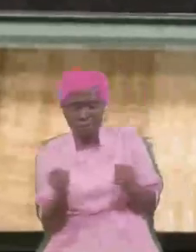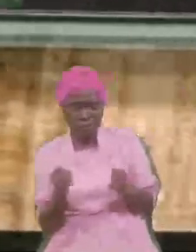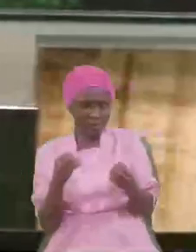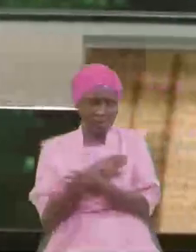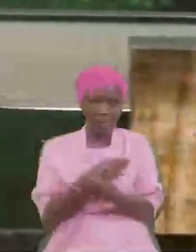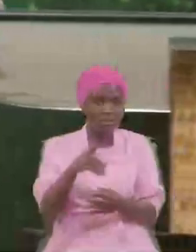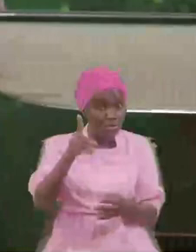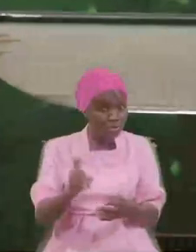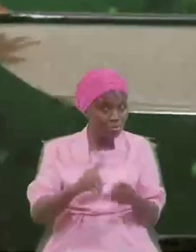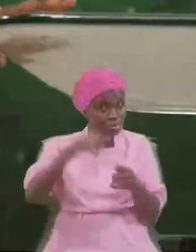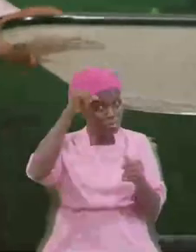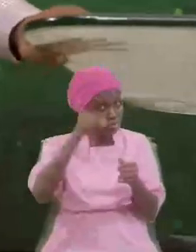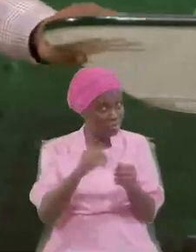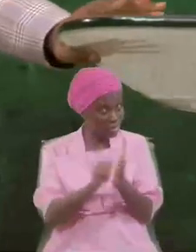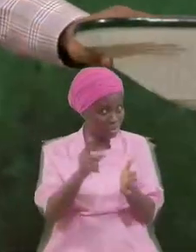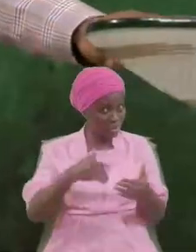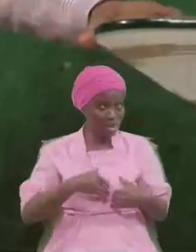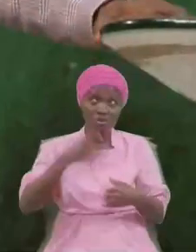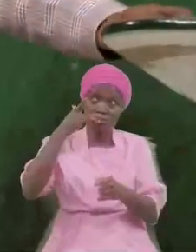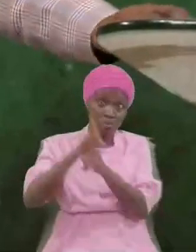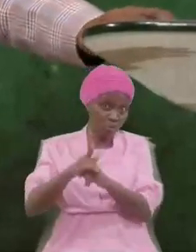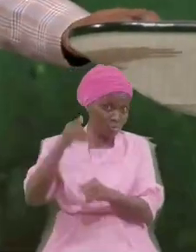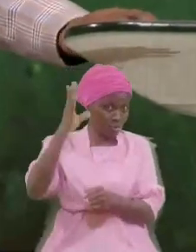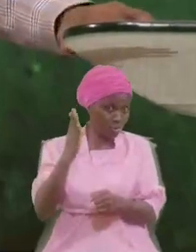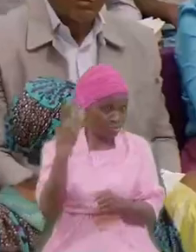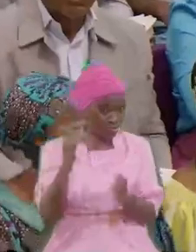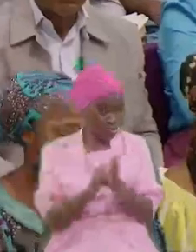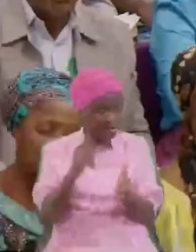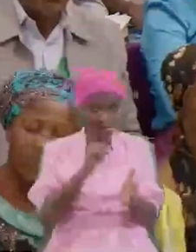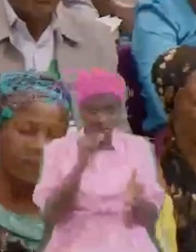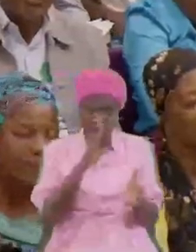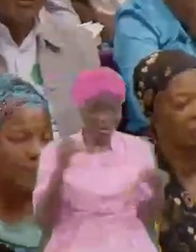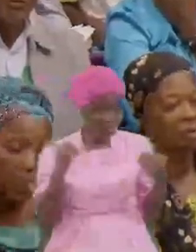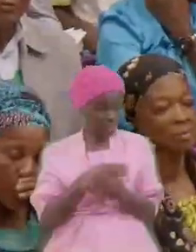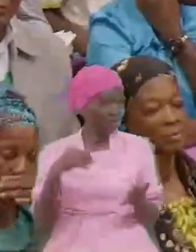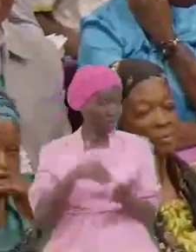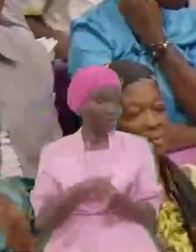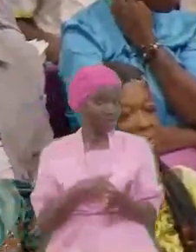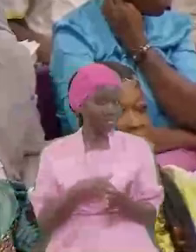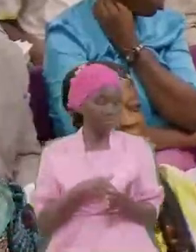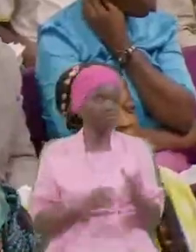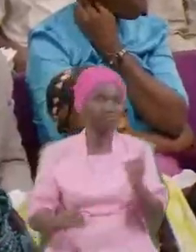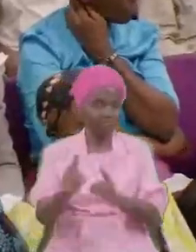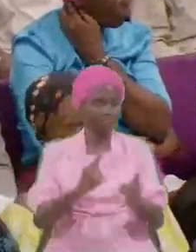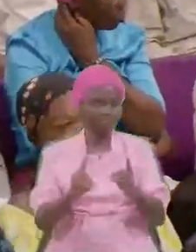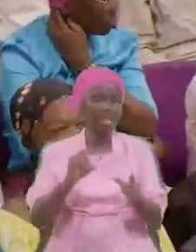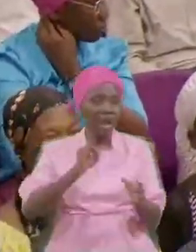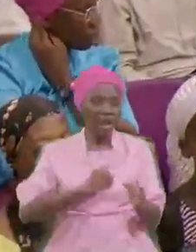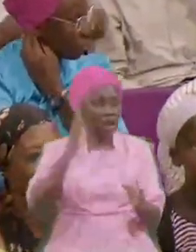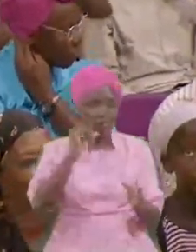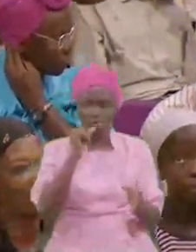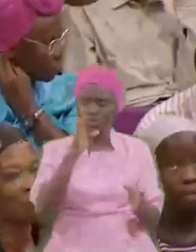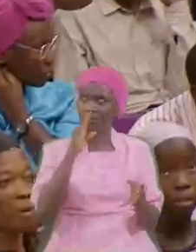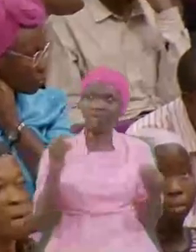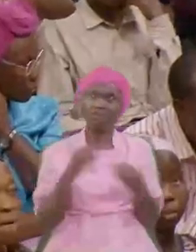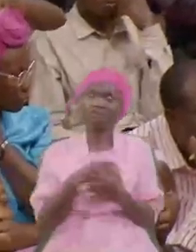trembler. Sachez que vous avez dit au Seigneur que je n'aurai plus peur, je ne craindrai plus.